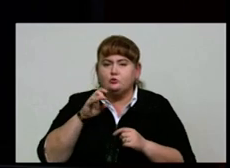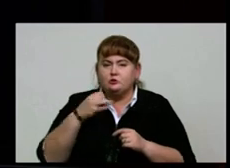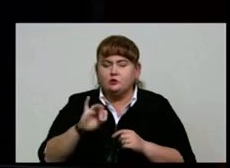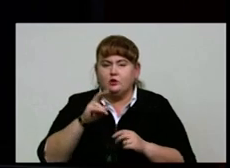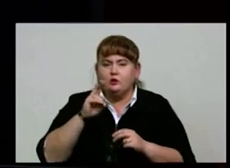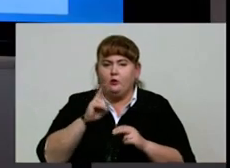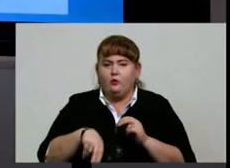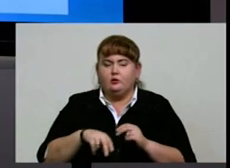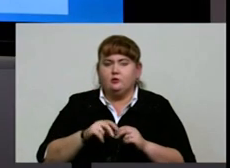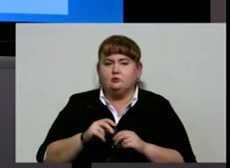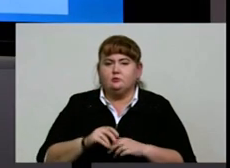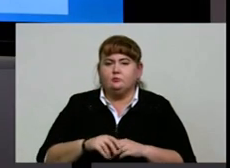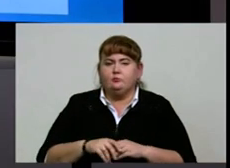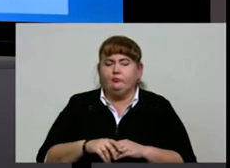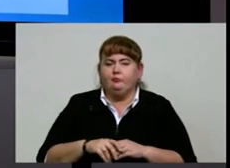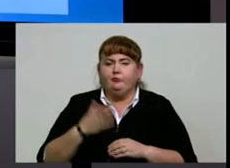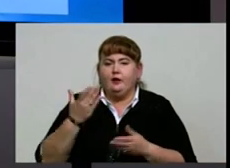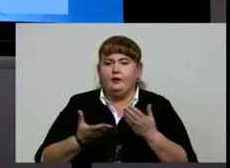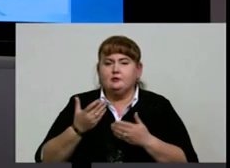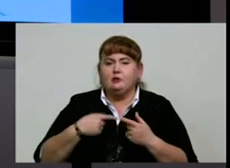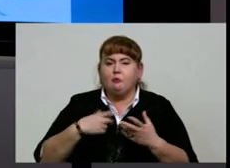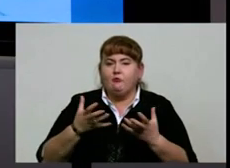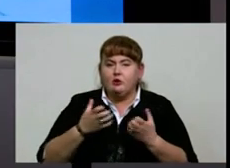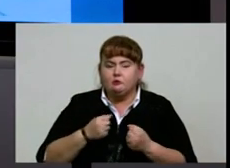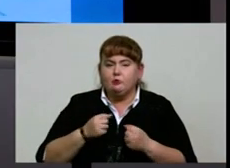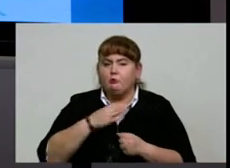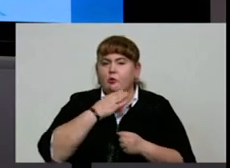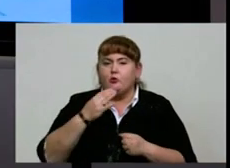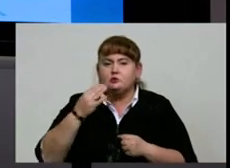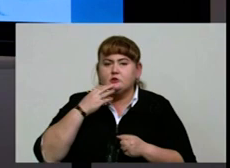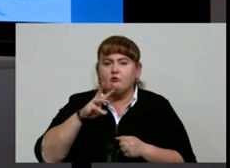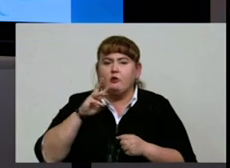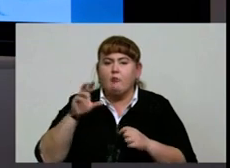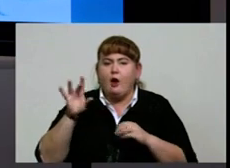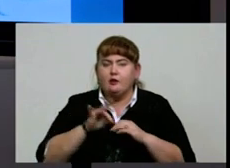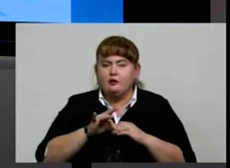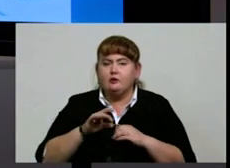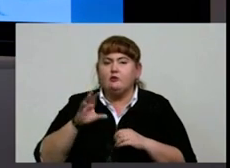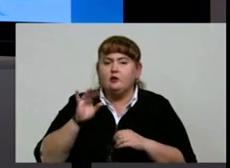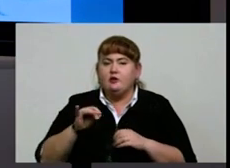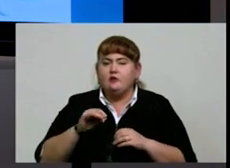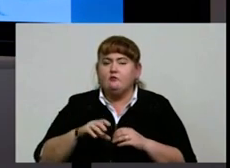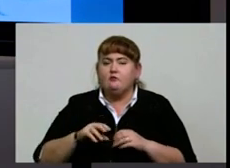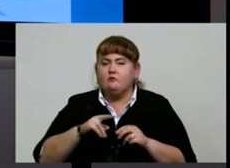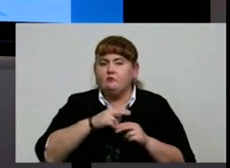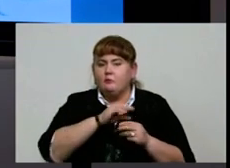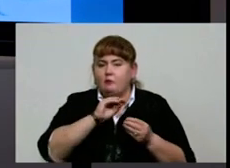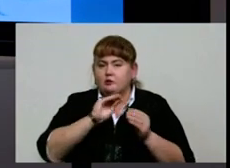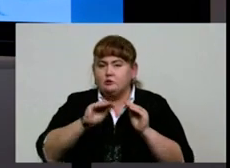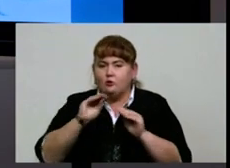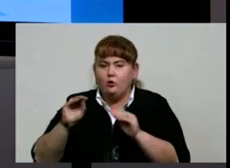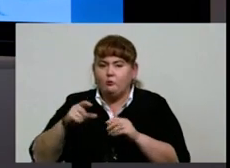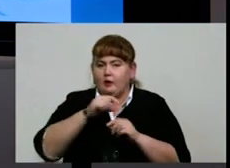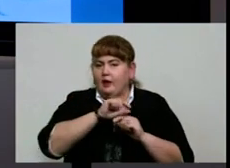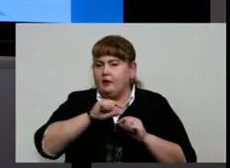полюсом стрелки. Если мы возьмем множество магнитов и выстроим их в длинную линию,